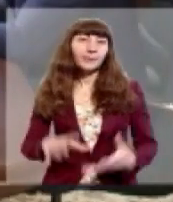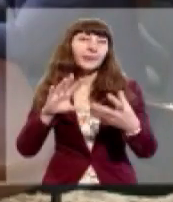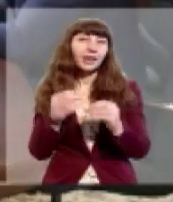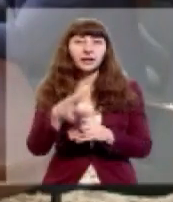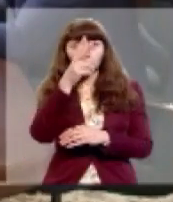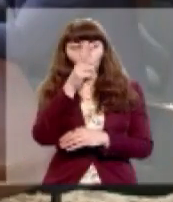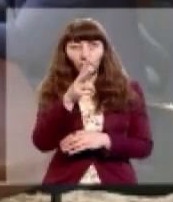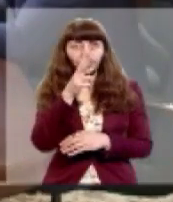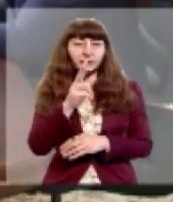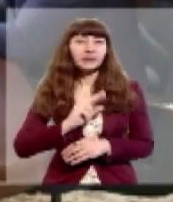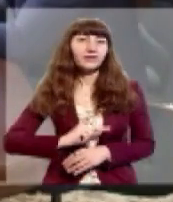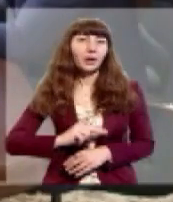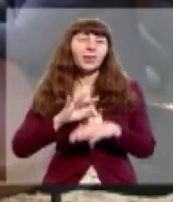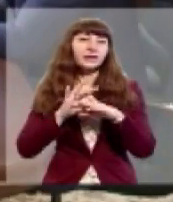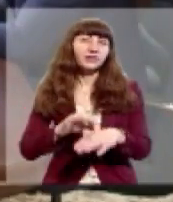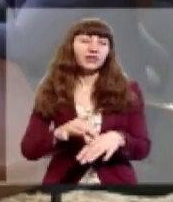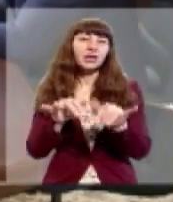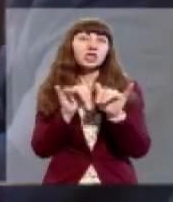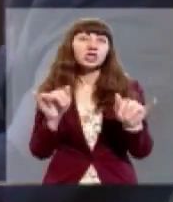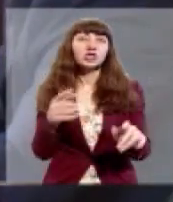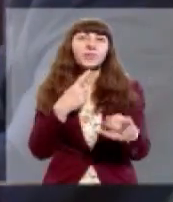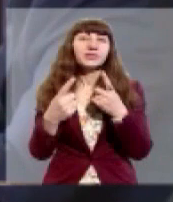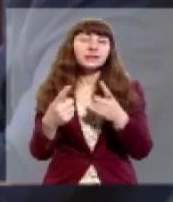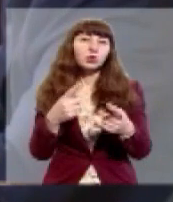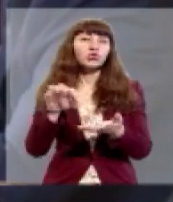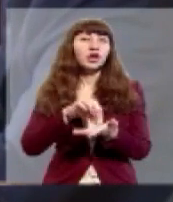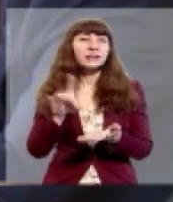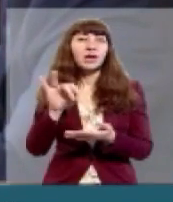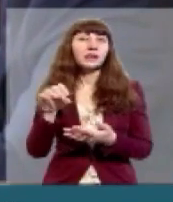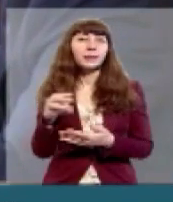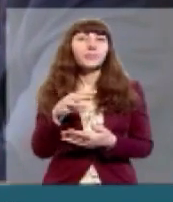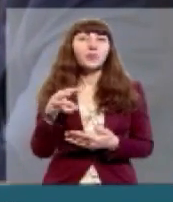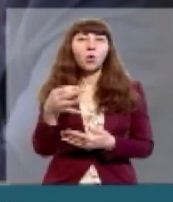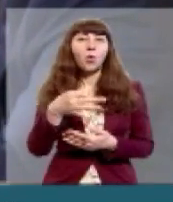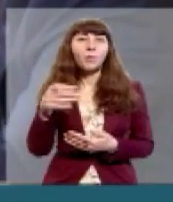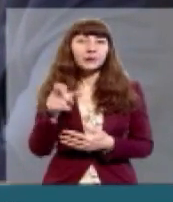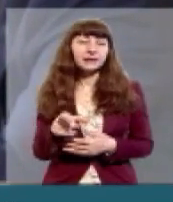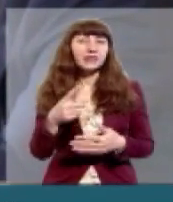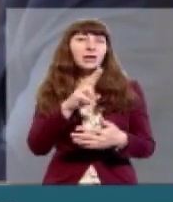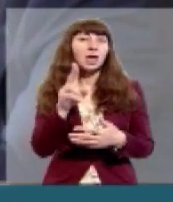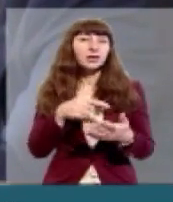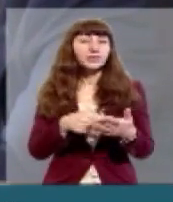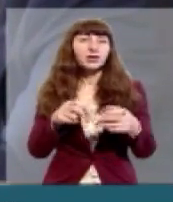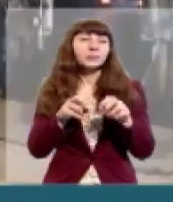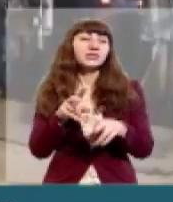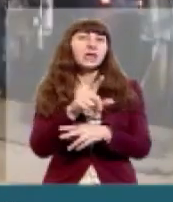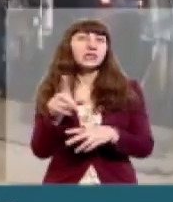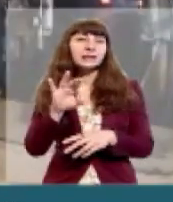Итоги трех месяцев работы подвели на расширенном заседании с участием главы региона. Как отмечают